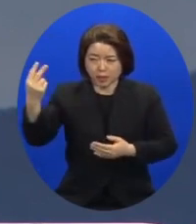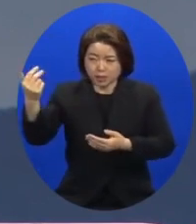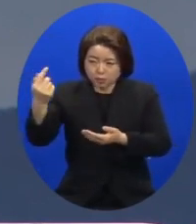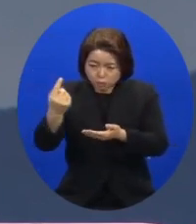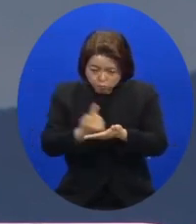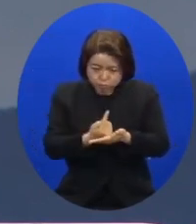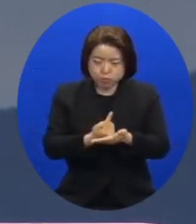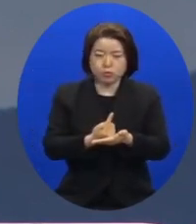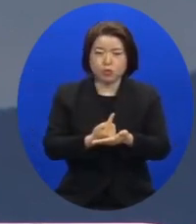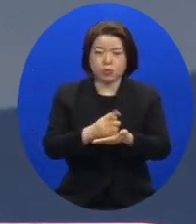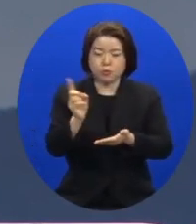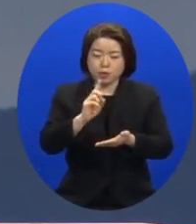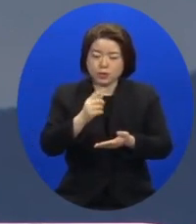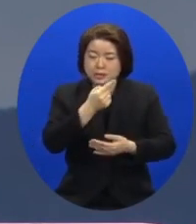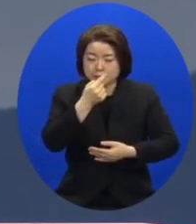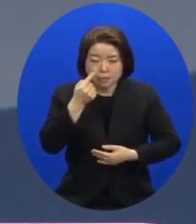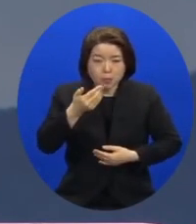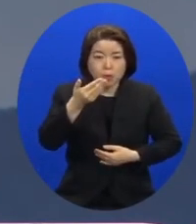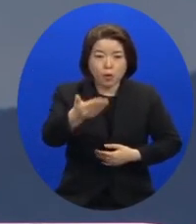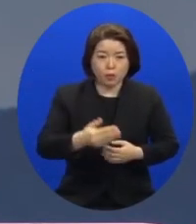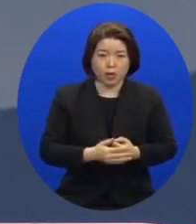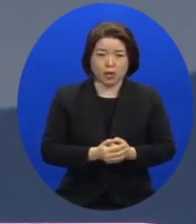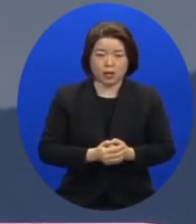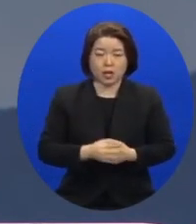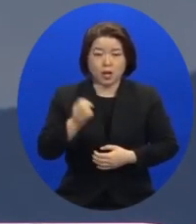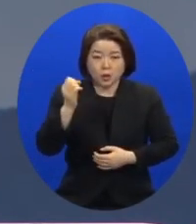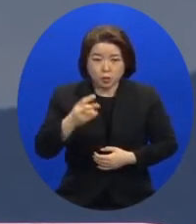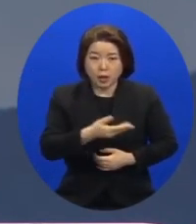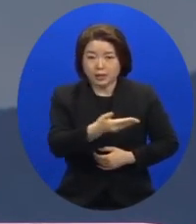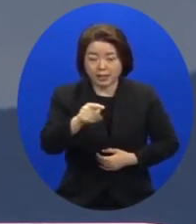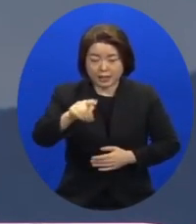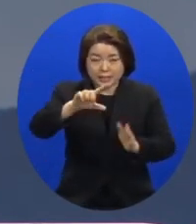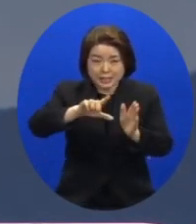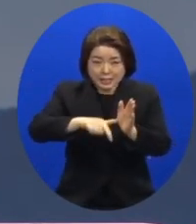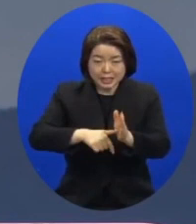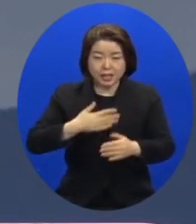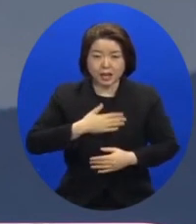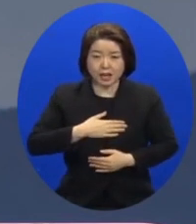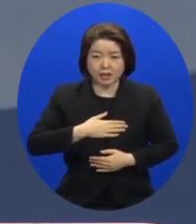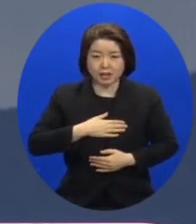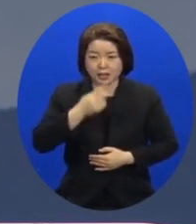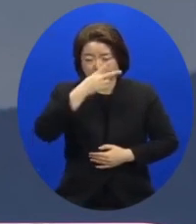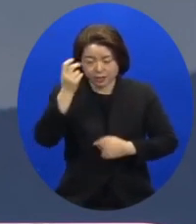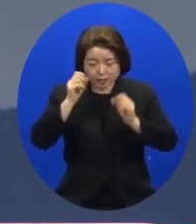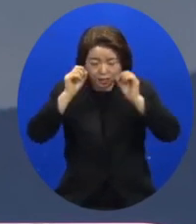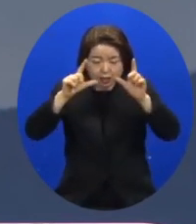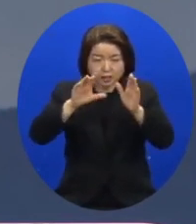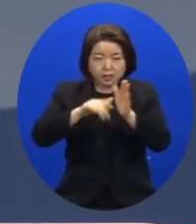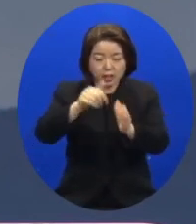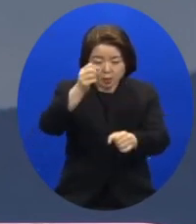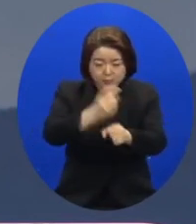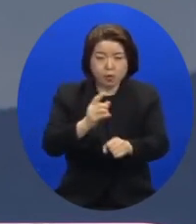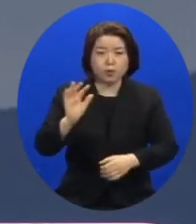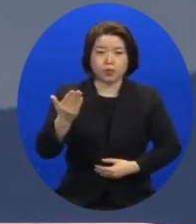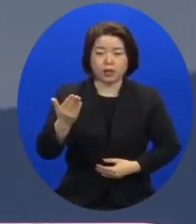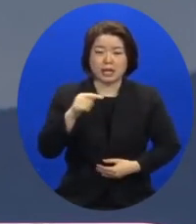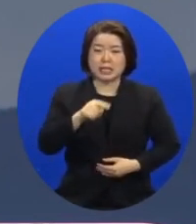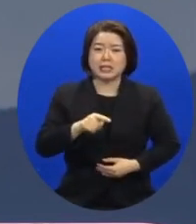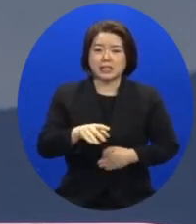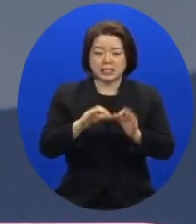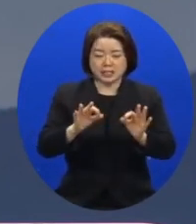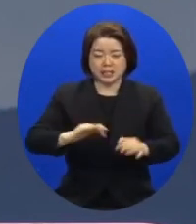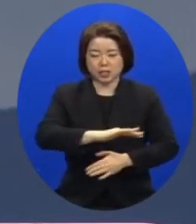보여줍니다 또한 너희가 이 시기를 알거니와 자다가 깰 때가 벌써 되었으니 이는 이제